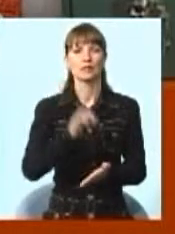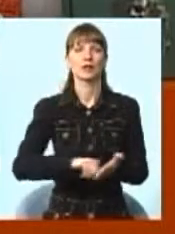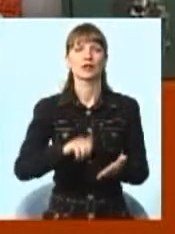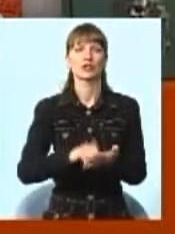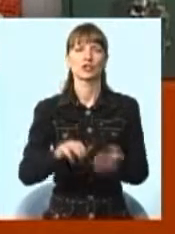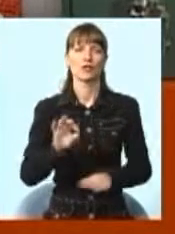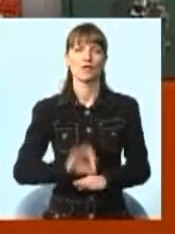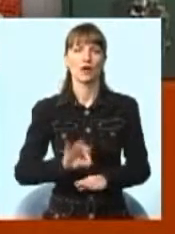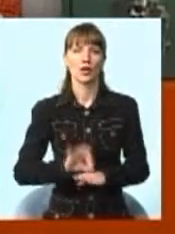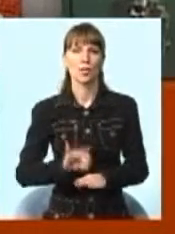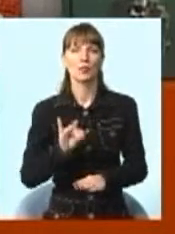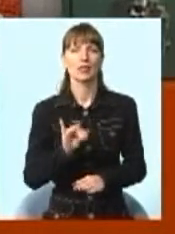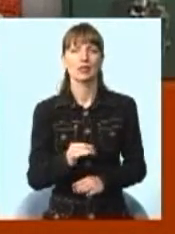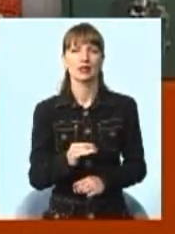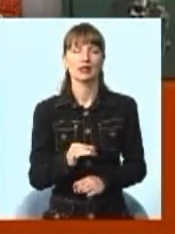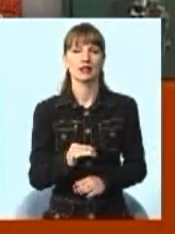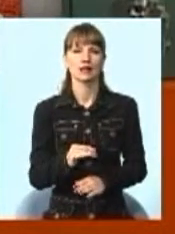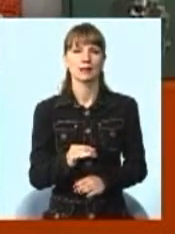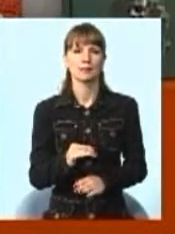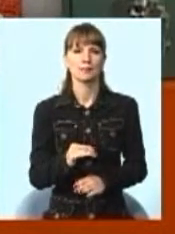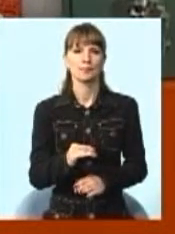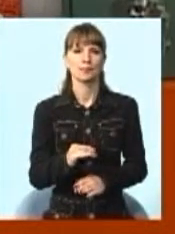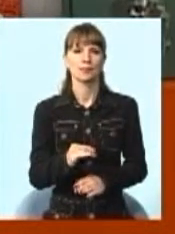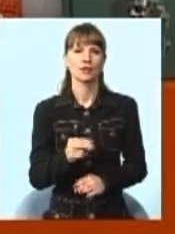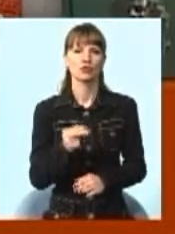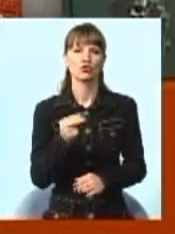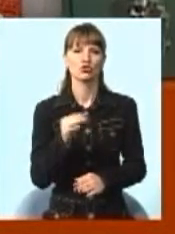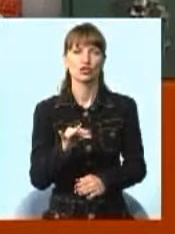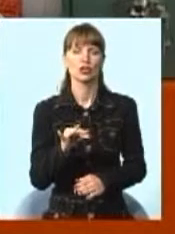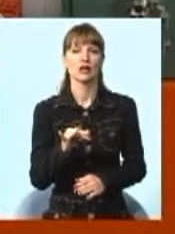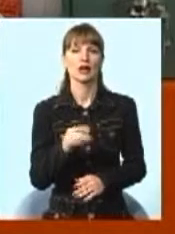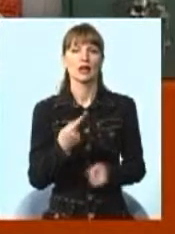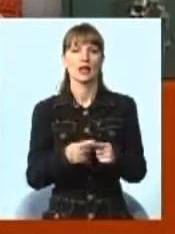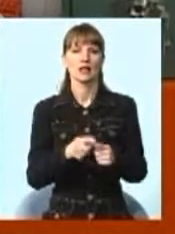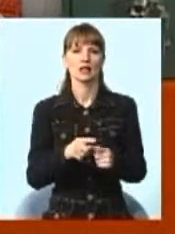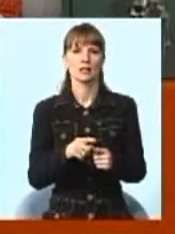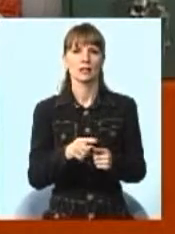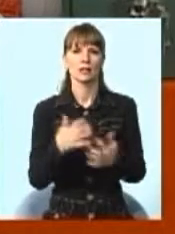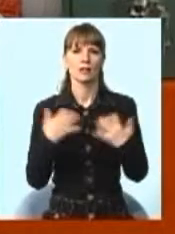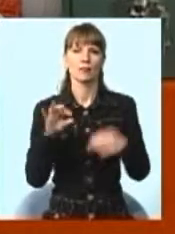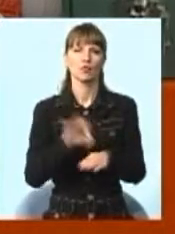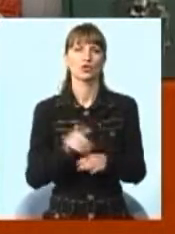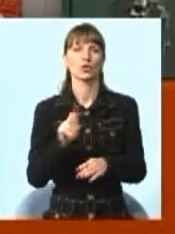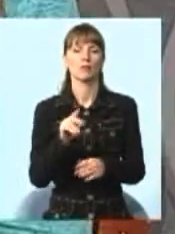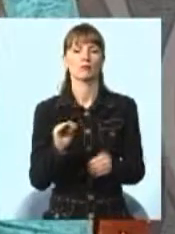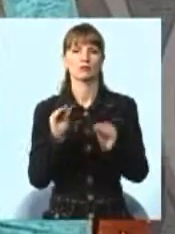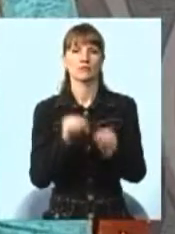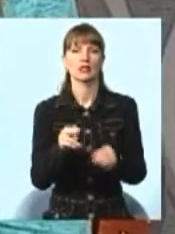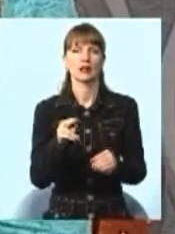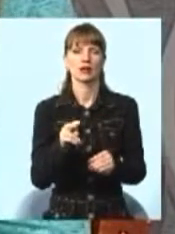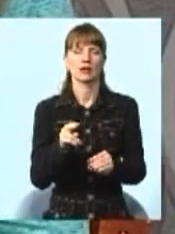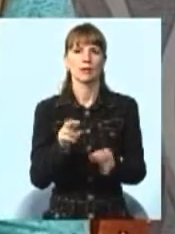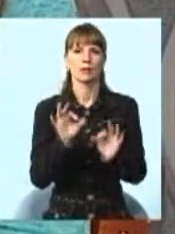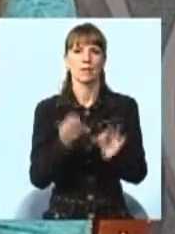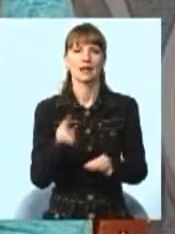причину хвороби та чим ця тваринка хворіє, щоб поставити діагноз. Яка ця